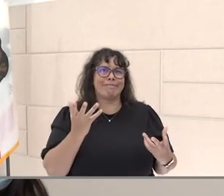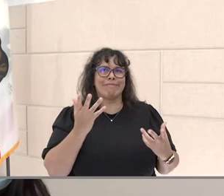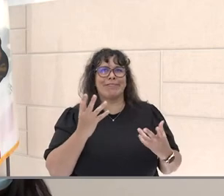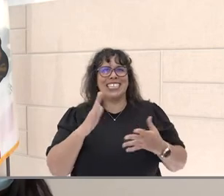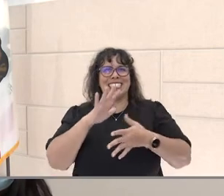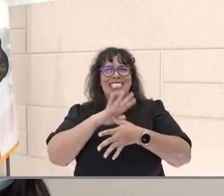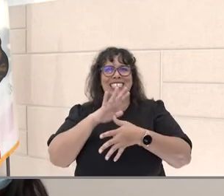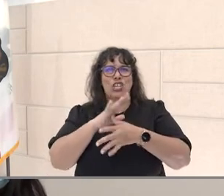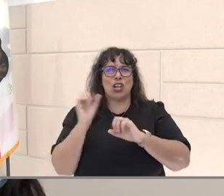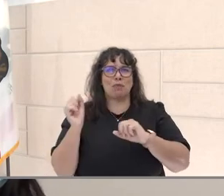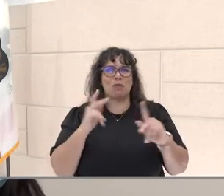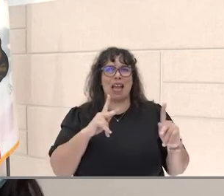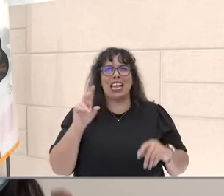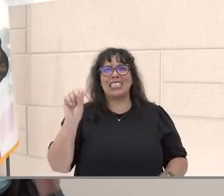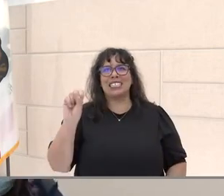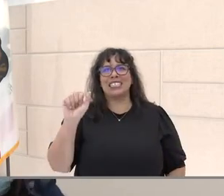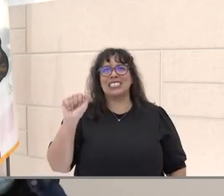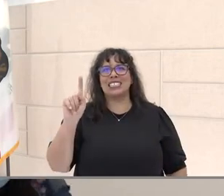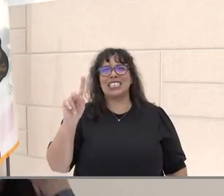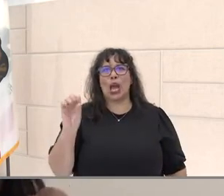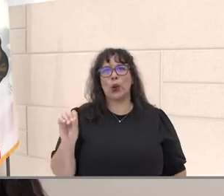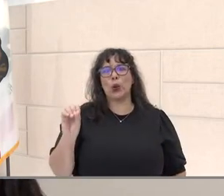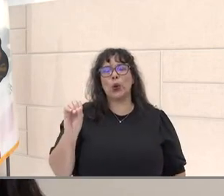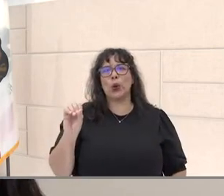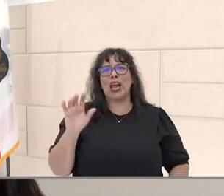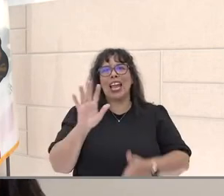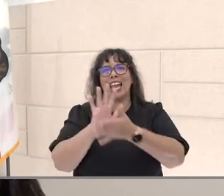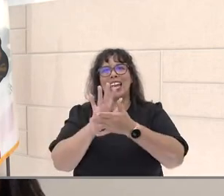นปีสถานที่นปีตลับจูเรียนเวง